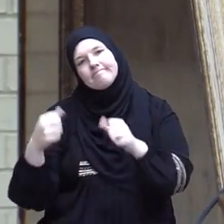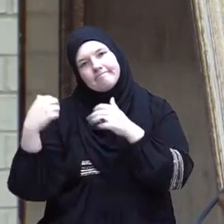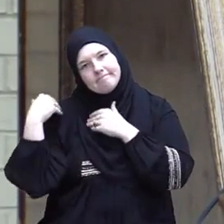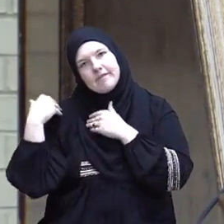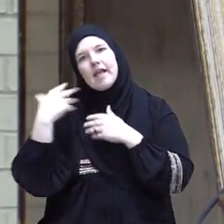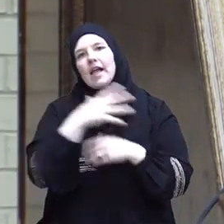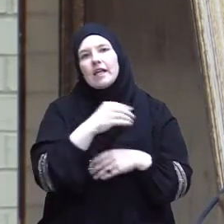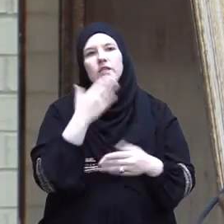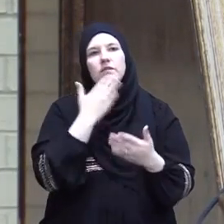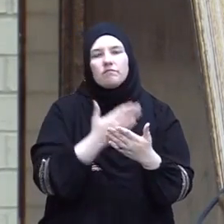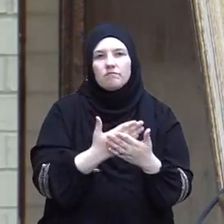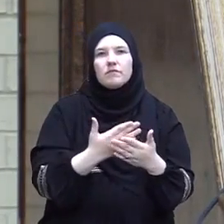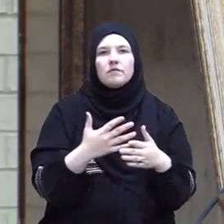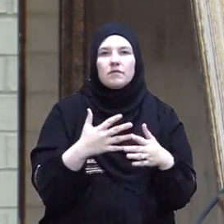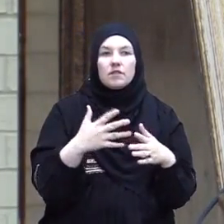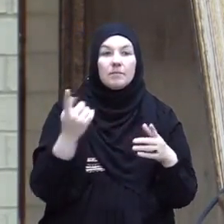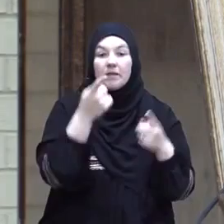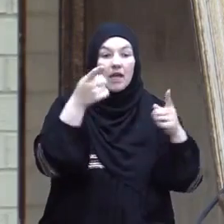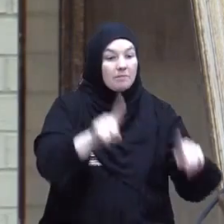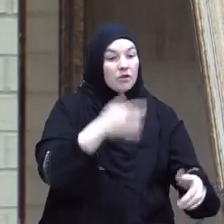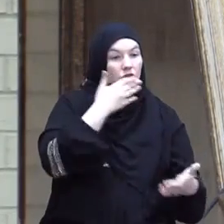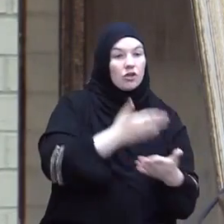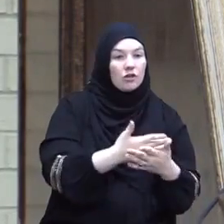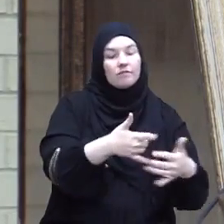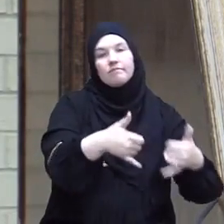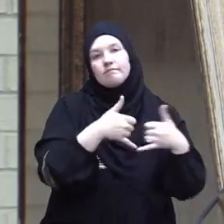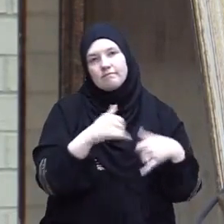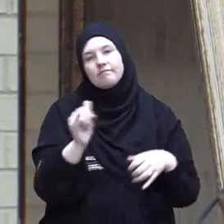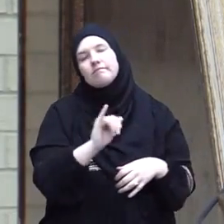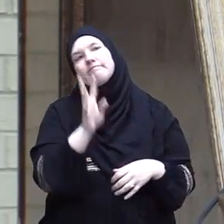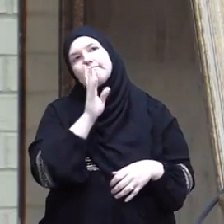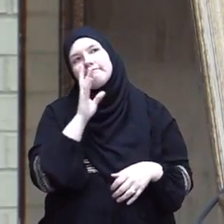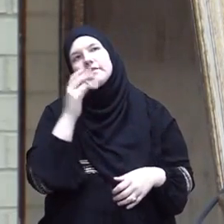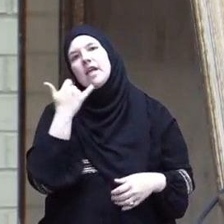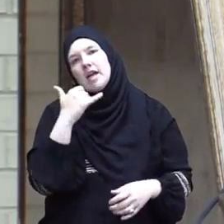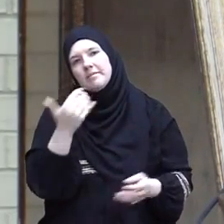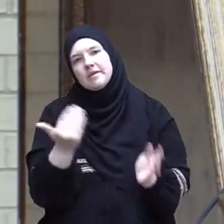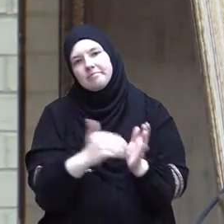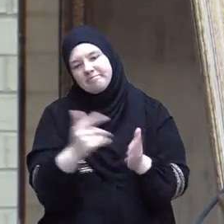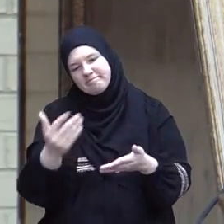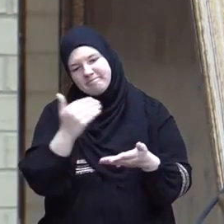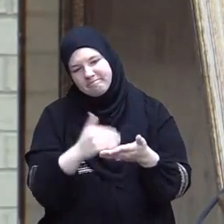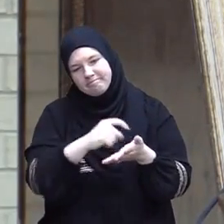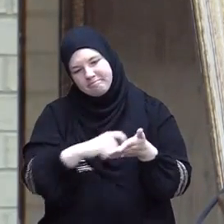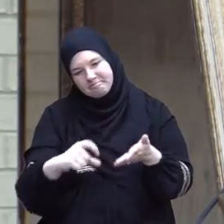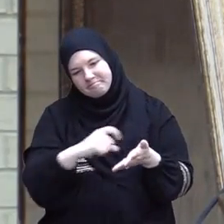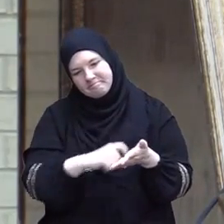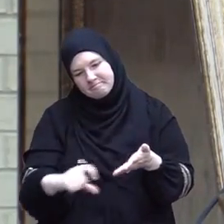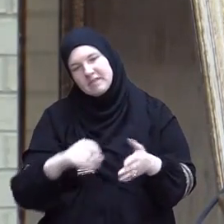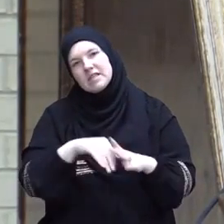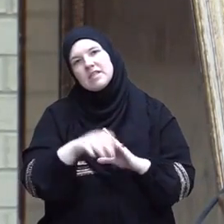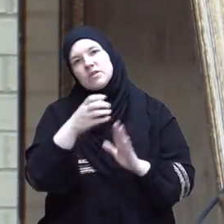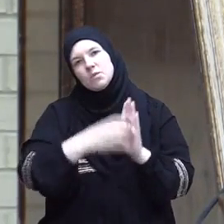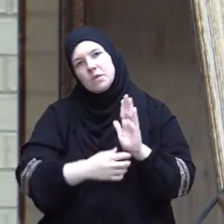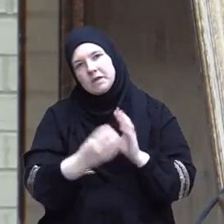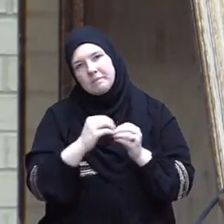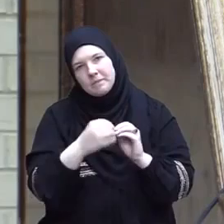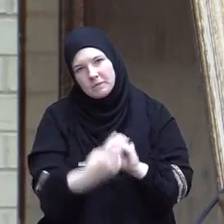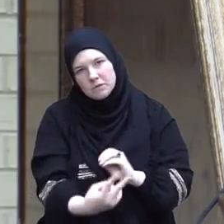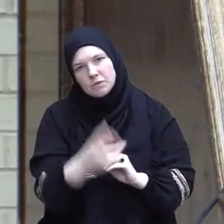the family. In any way, فَأَزَلَّهُمَا الشَّيْطَانُ عَنْهَا فَأَخْرَجَهُمَا. Both of